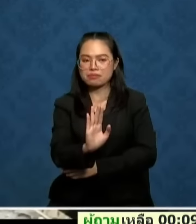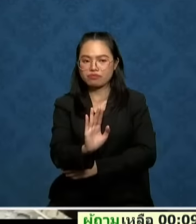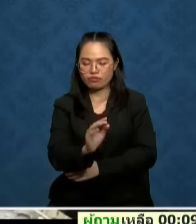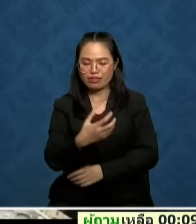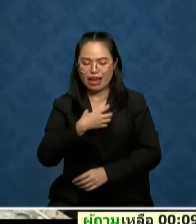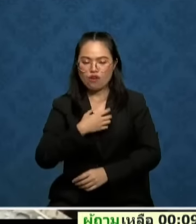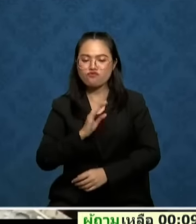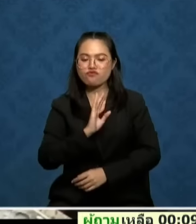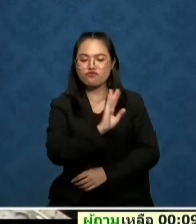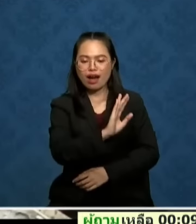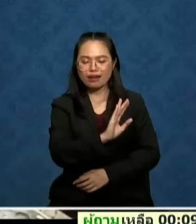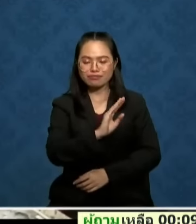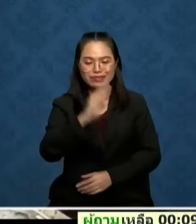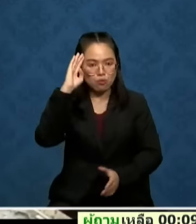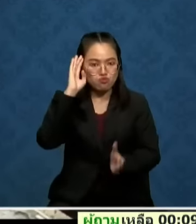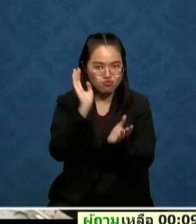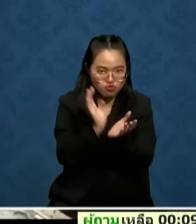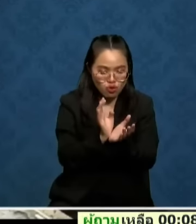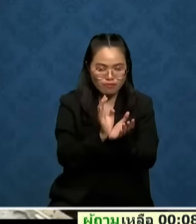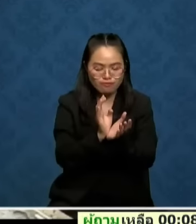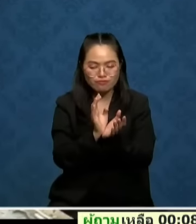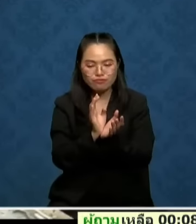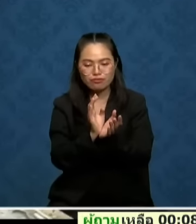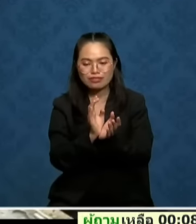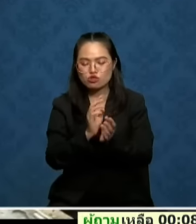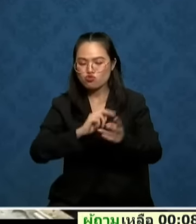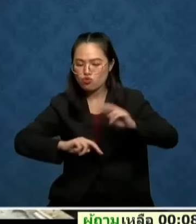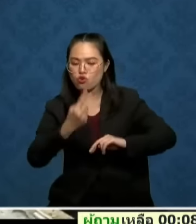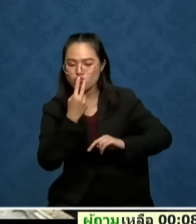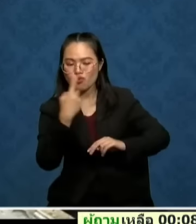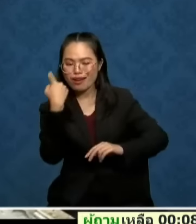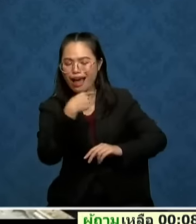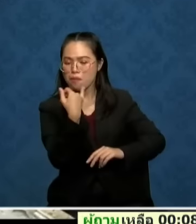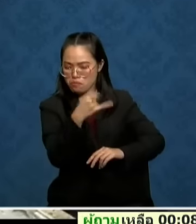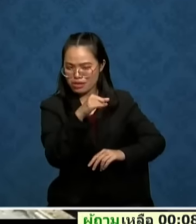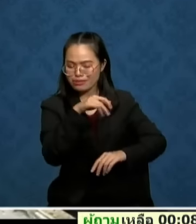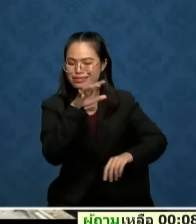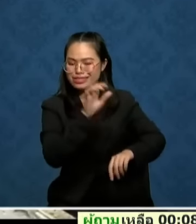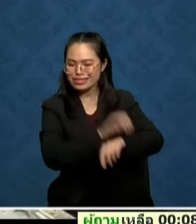ปกครองสำนักงานตำรวจแห่งชาติเร่งดำเนินการหาผู้ทำผิดดำเนินการตามกฎหมายอย่างเคร่งครัดนะครับ